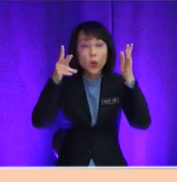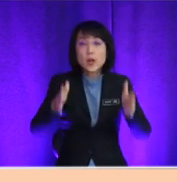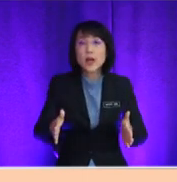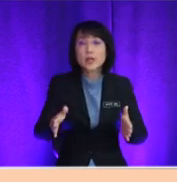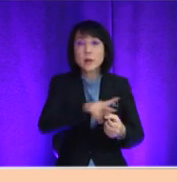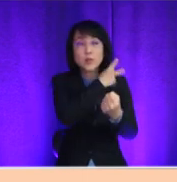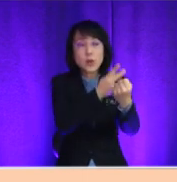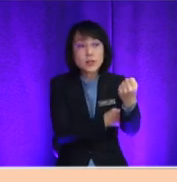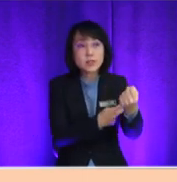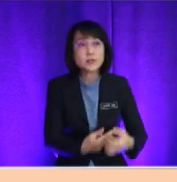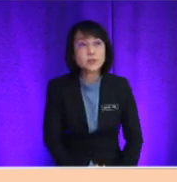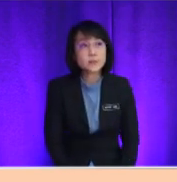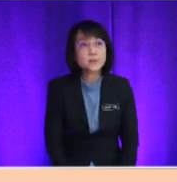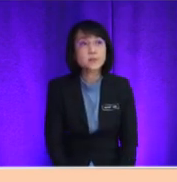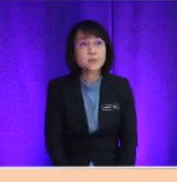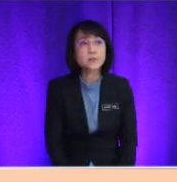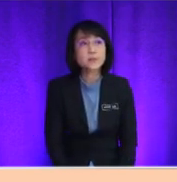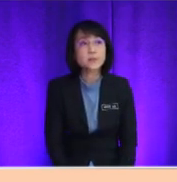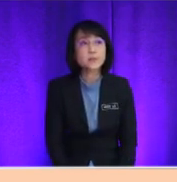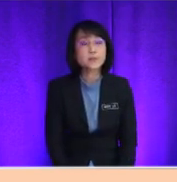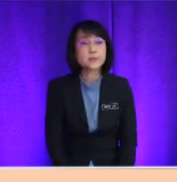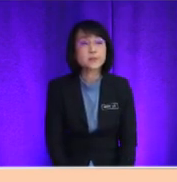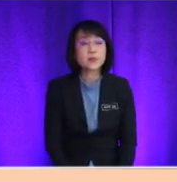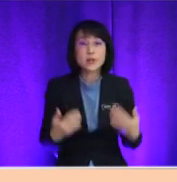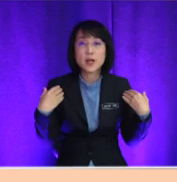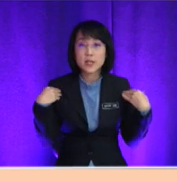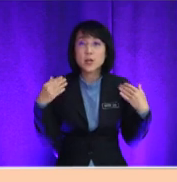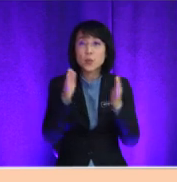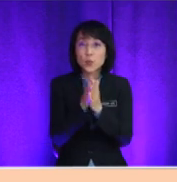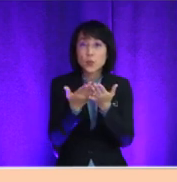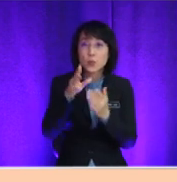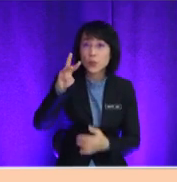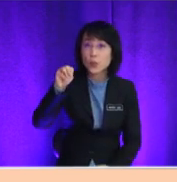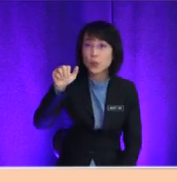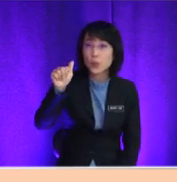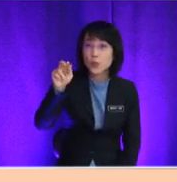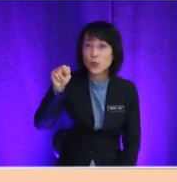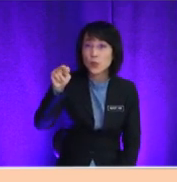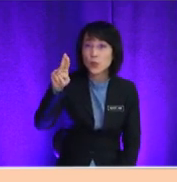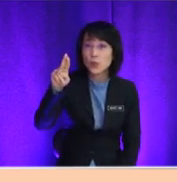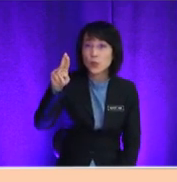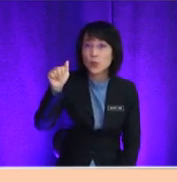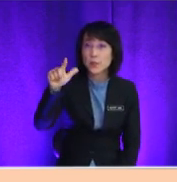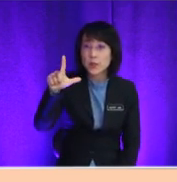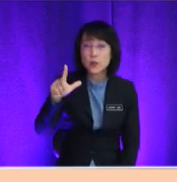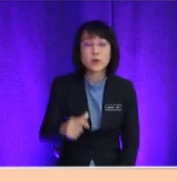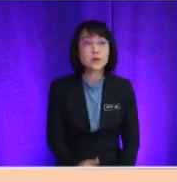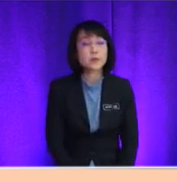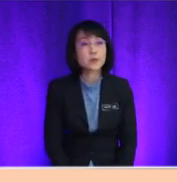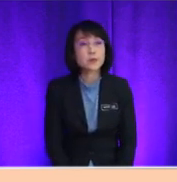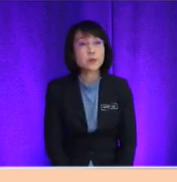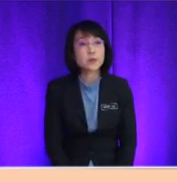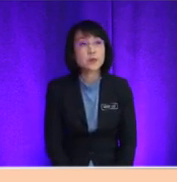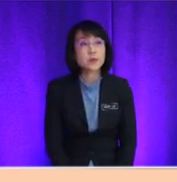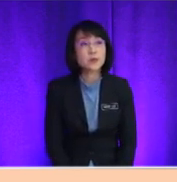lah dengan peraturan itu dalam menu buku mereka itu lebih detaillah tentang ini ya mengenai pengendali makanan khusus pengangkutan